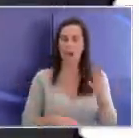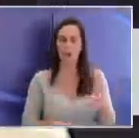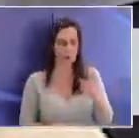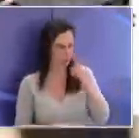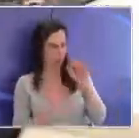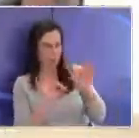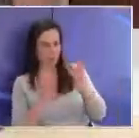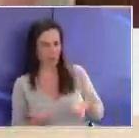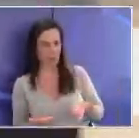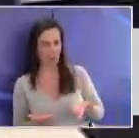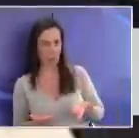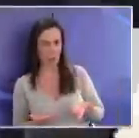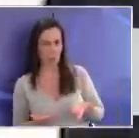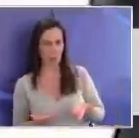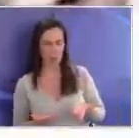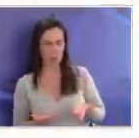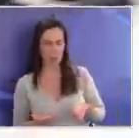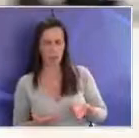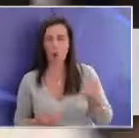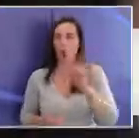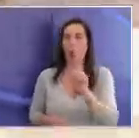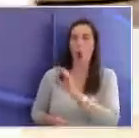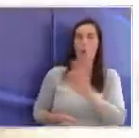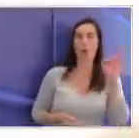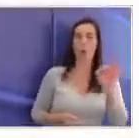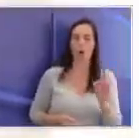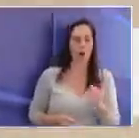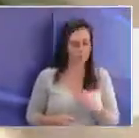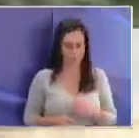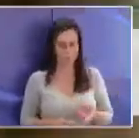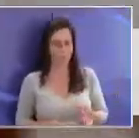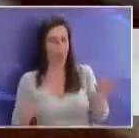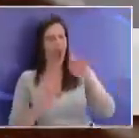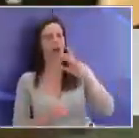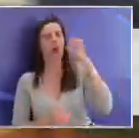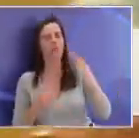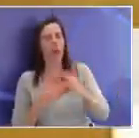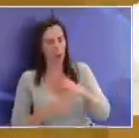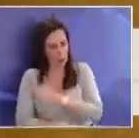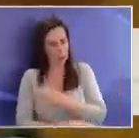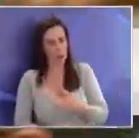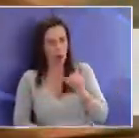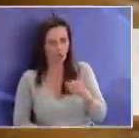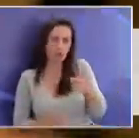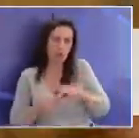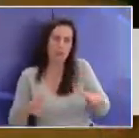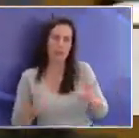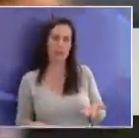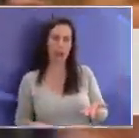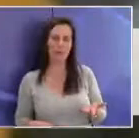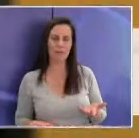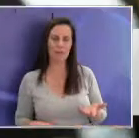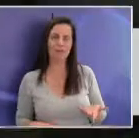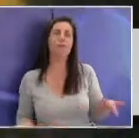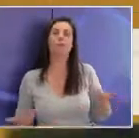ייראה בסדר גמור. ייראה מעולה, אתה אומר. לא מעולה, זה אף אחד לא אוהב חקירות, אף אחד לא בעד חקירות. אבל זאת הסיטואציה,